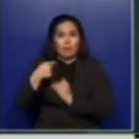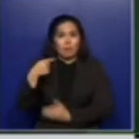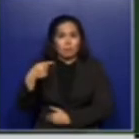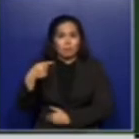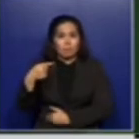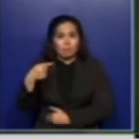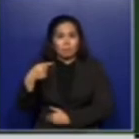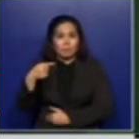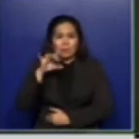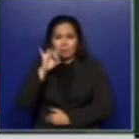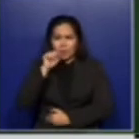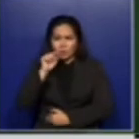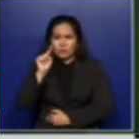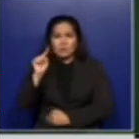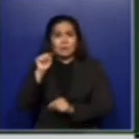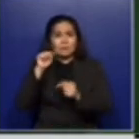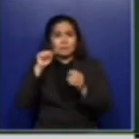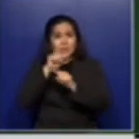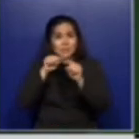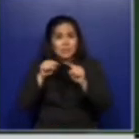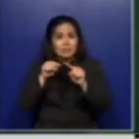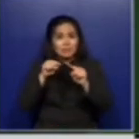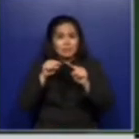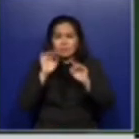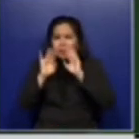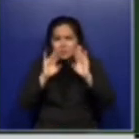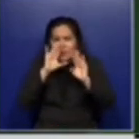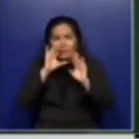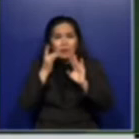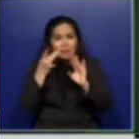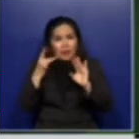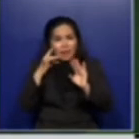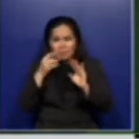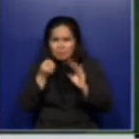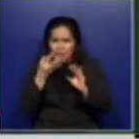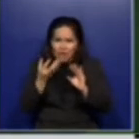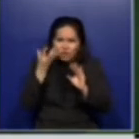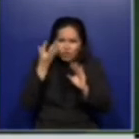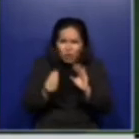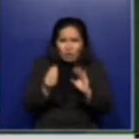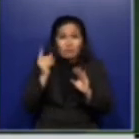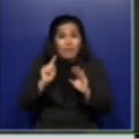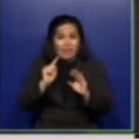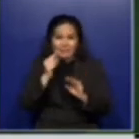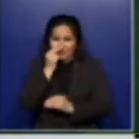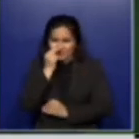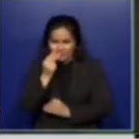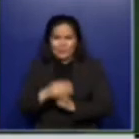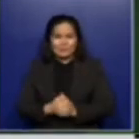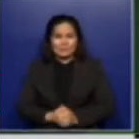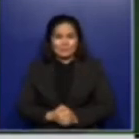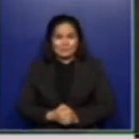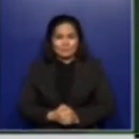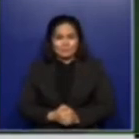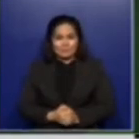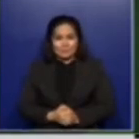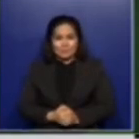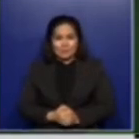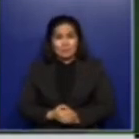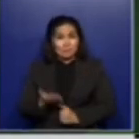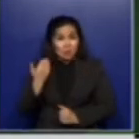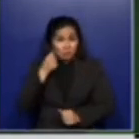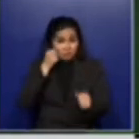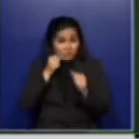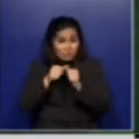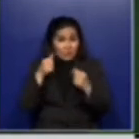ำว่า 8.1% มันมากมายขนาดไหนมันเทียบกับอะไรผมอยากจะให้ดูสภาพตอนที่เราเกิดวิกฤต